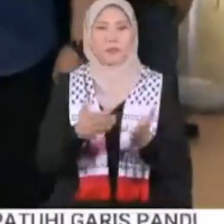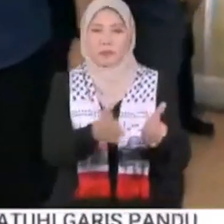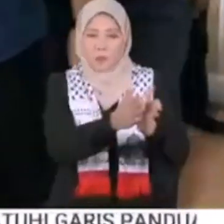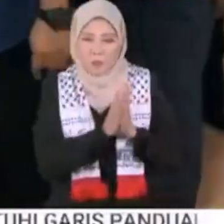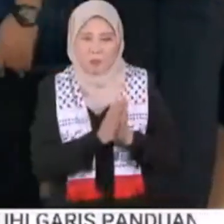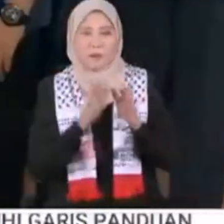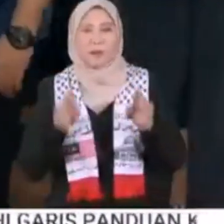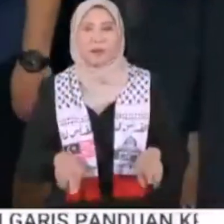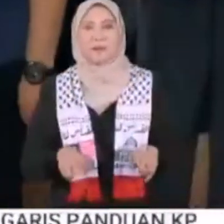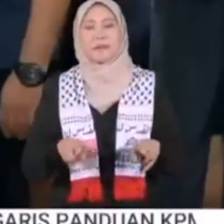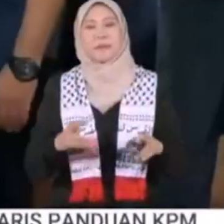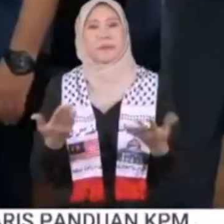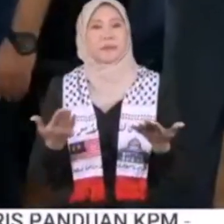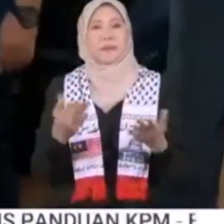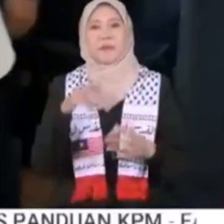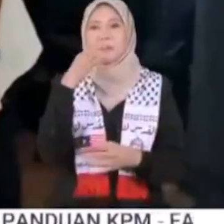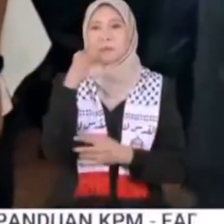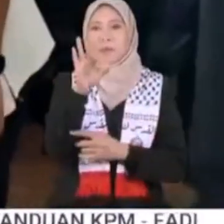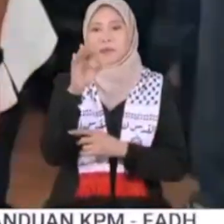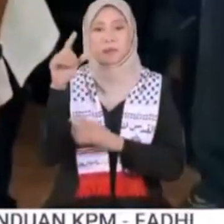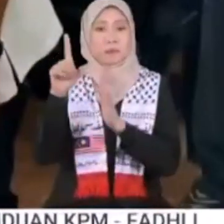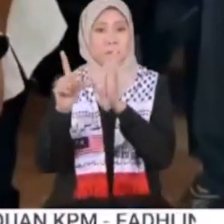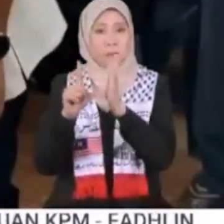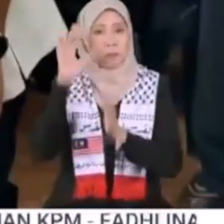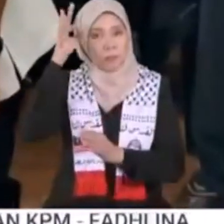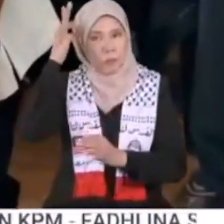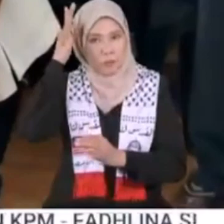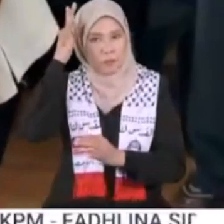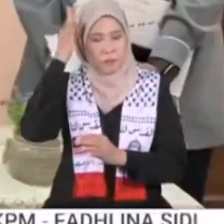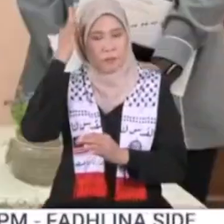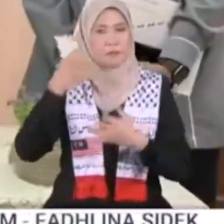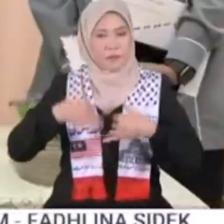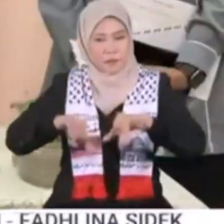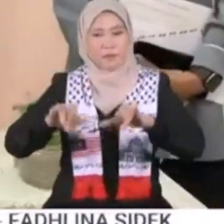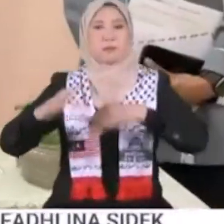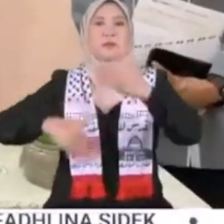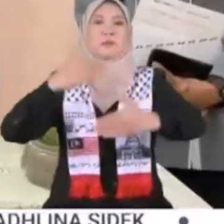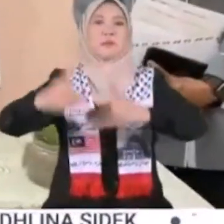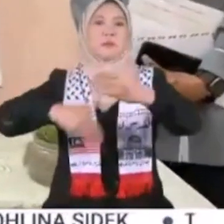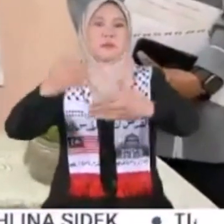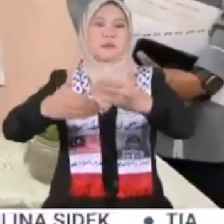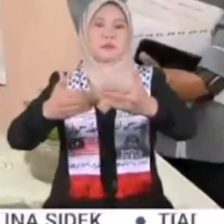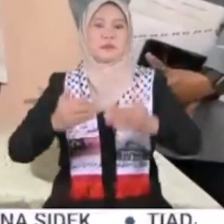kerakyatan melalui perkara perlembagaan persekutuan yang masih diproses